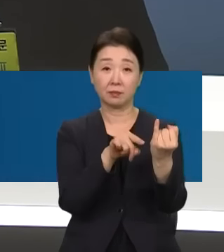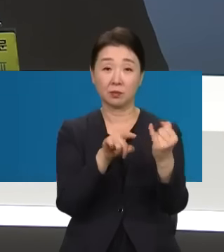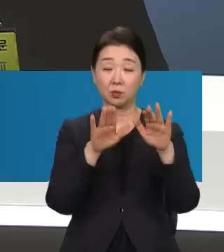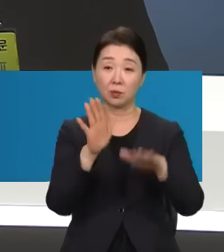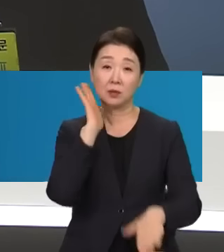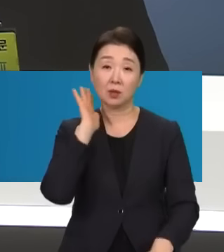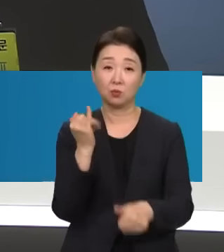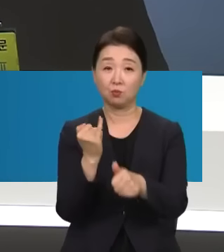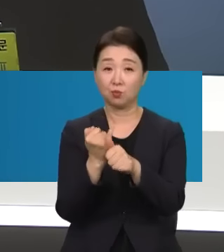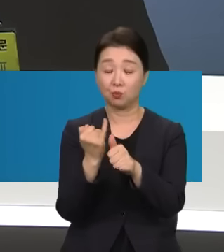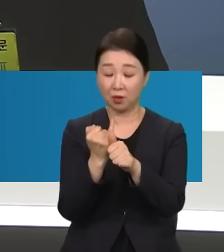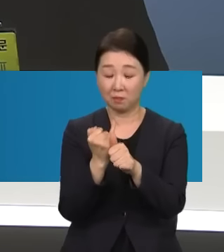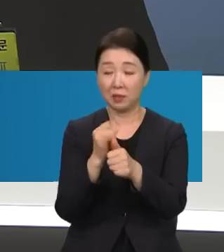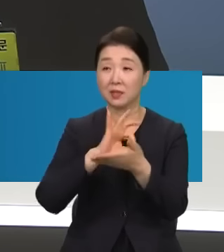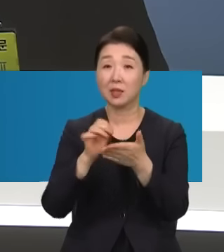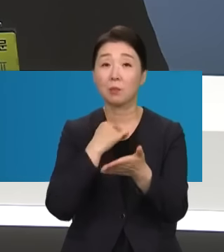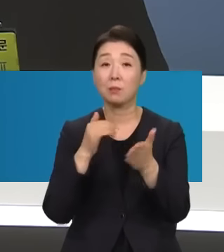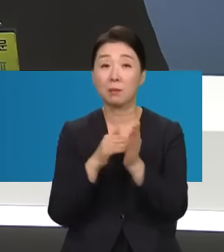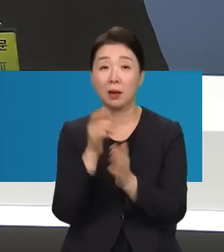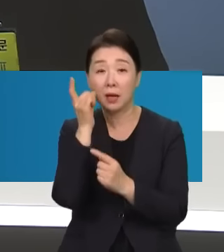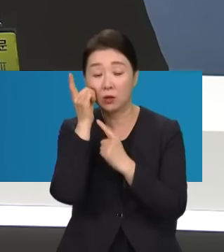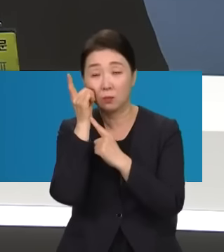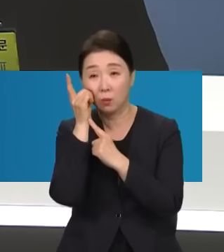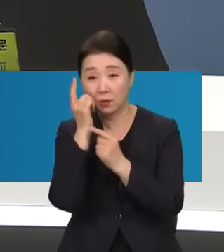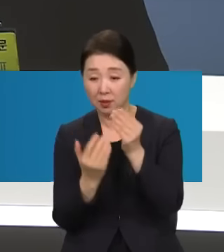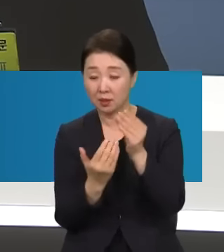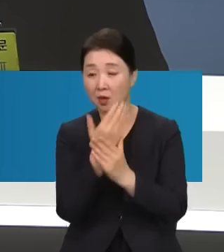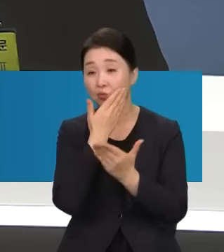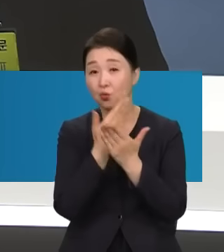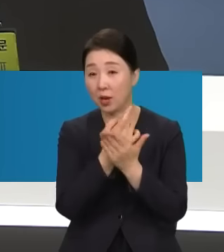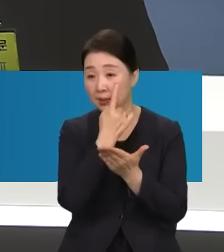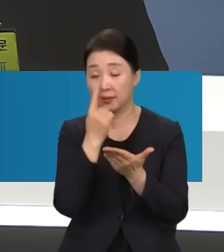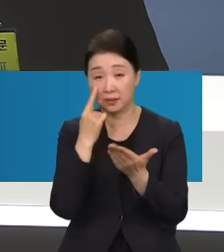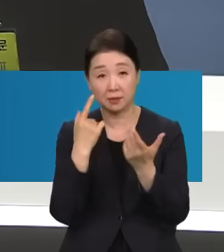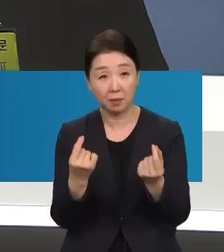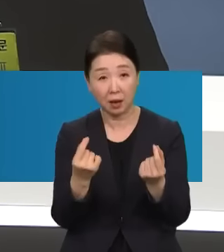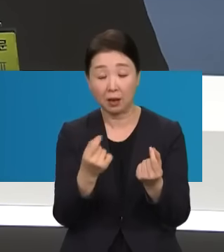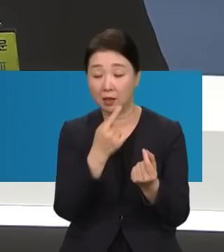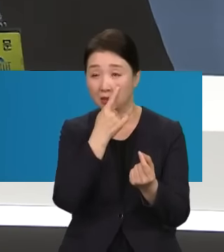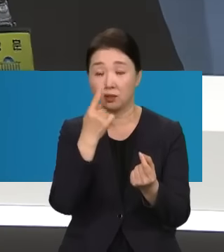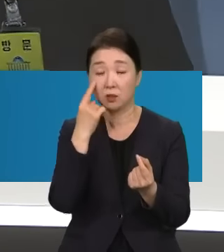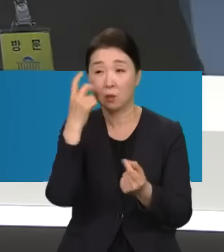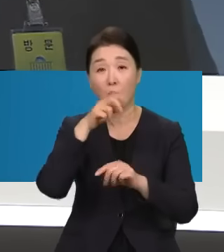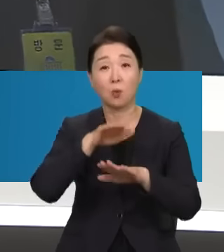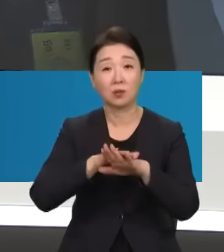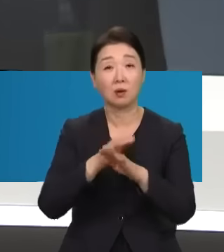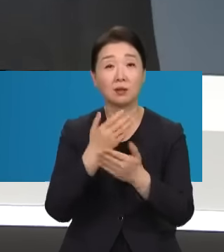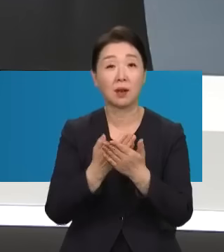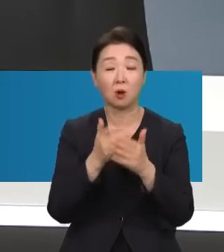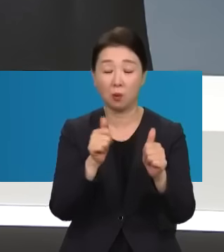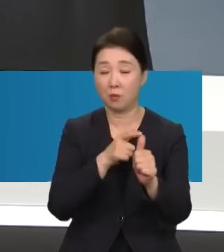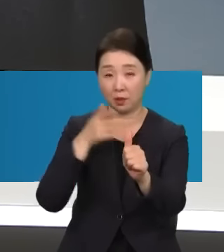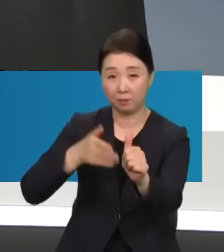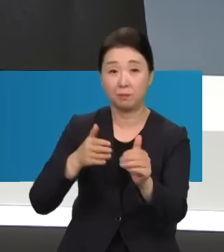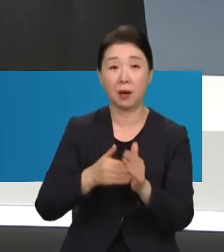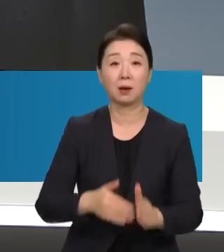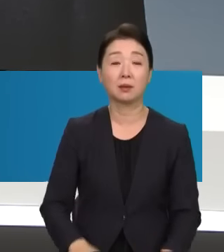대통령 부부가 썼던 휴대전화기들이 이 사건의 핵심 증거라며 증거로 보전해달라고 법원에